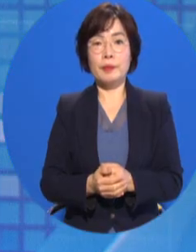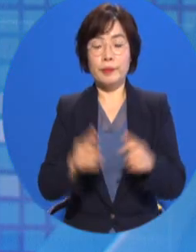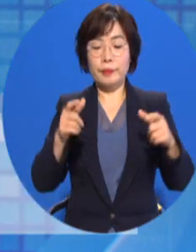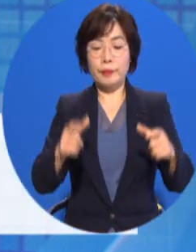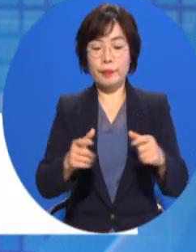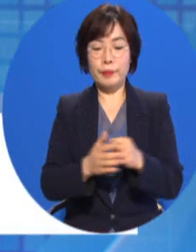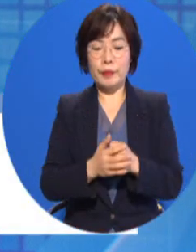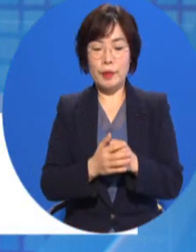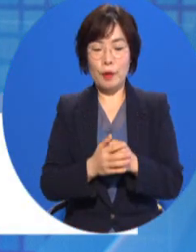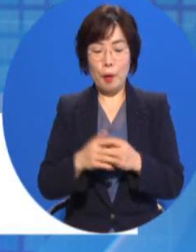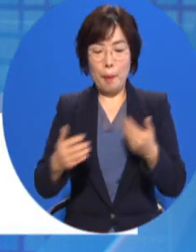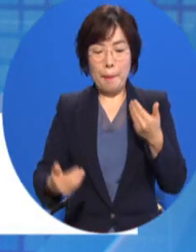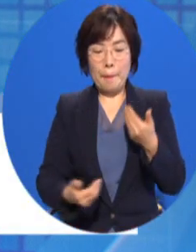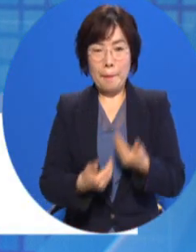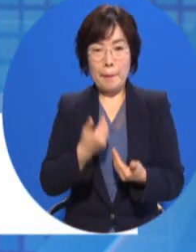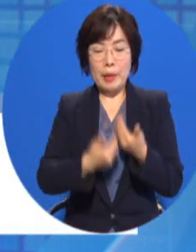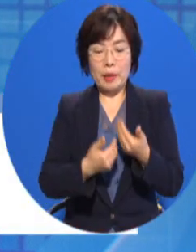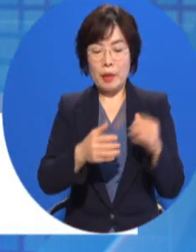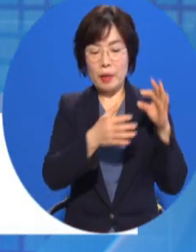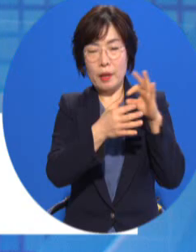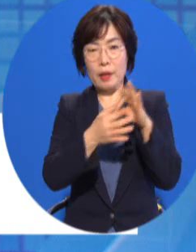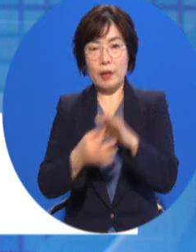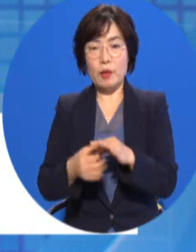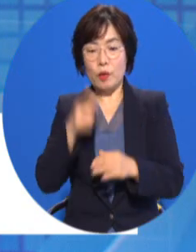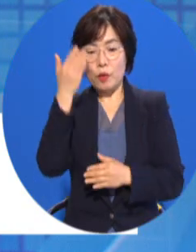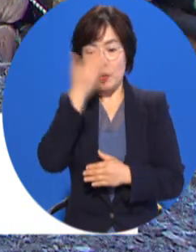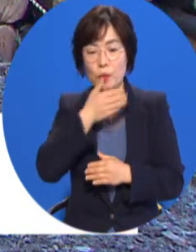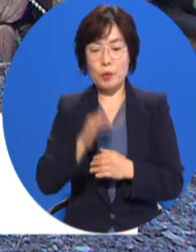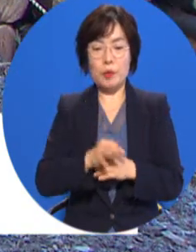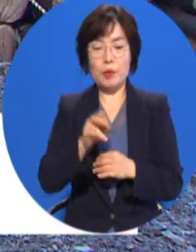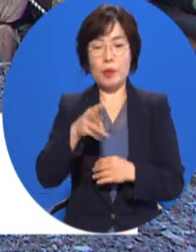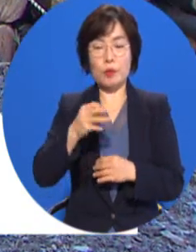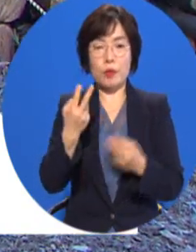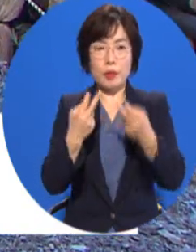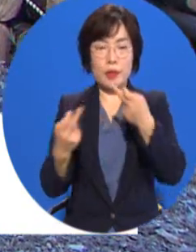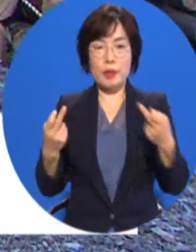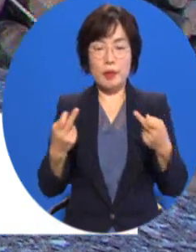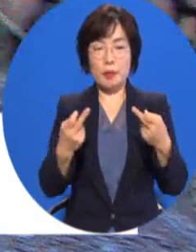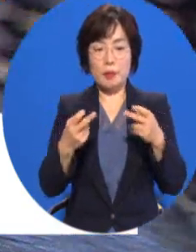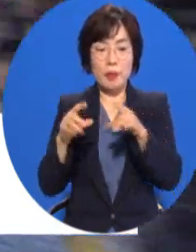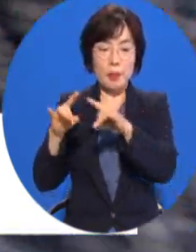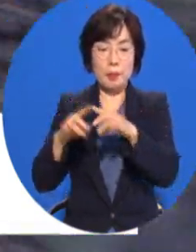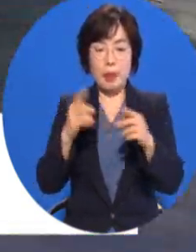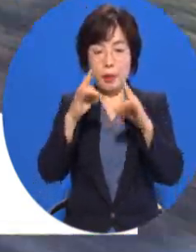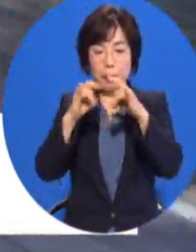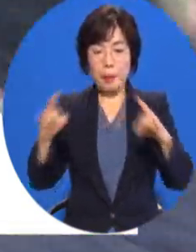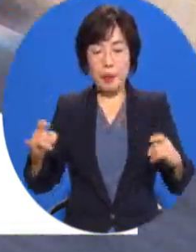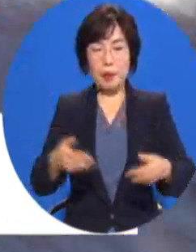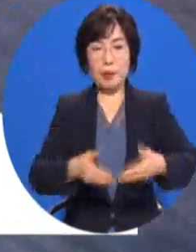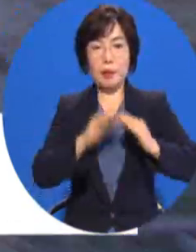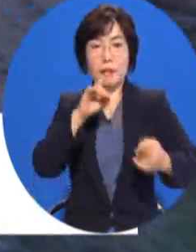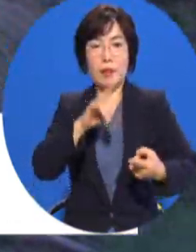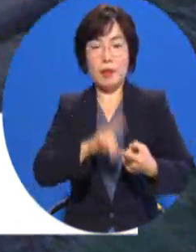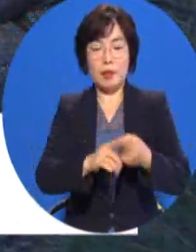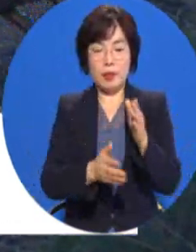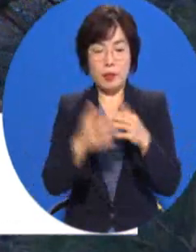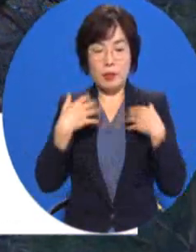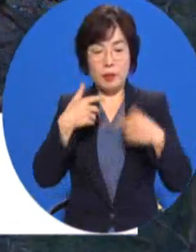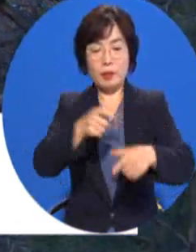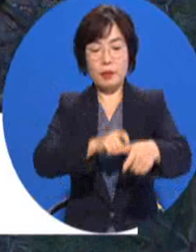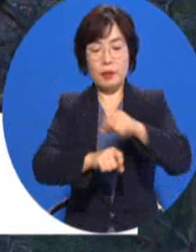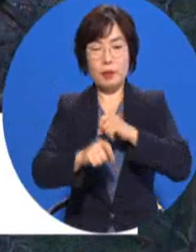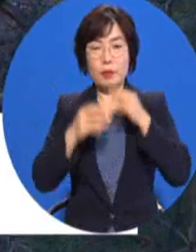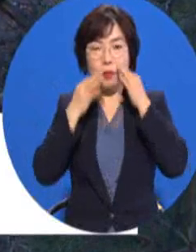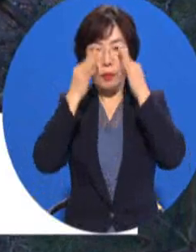지역의 반발 정서 속에서도 강행되고 있는 여수 영취산 송전탑 설치 사업에 대해 시행정이 보다